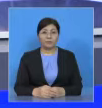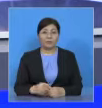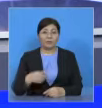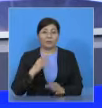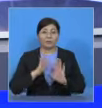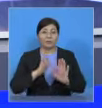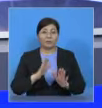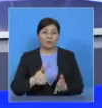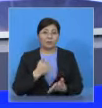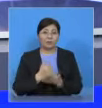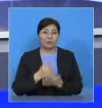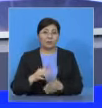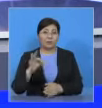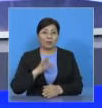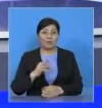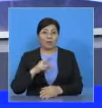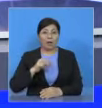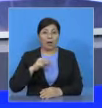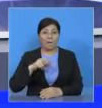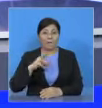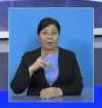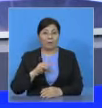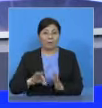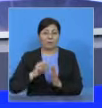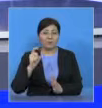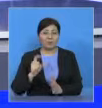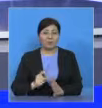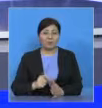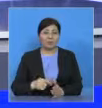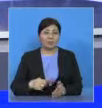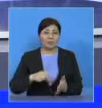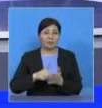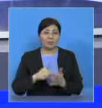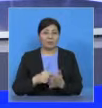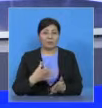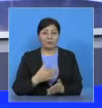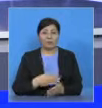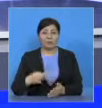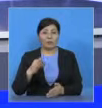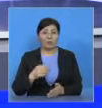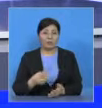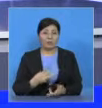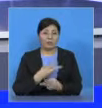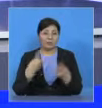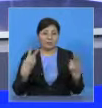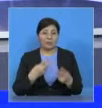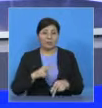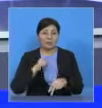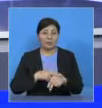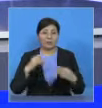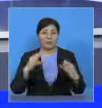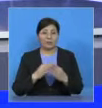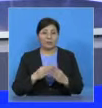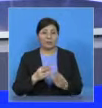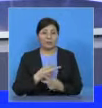Первый заместитель главы региона Руслан Хамбаров, депутаты областного маслихата и члены общественного совета области посетили департамент полиции. В